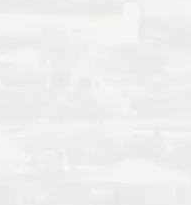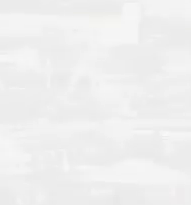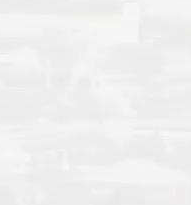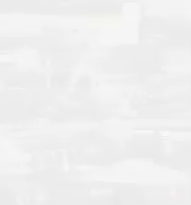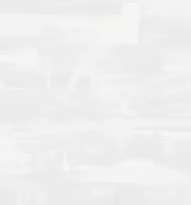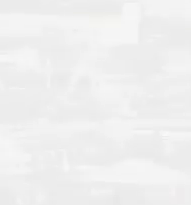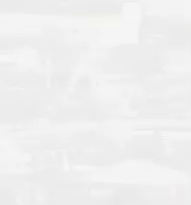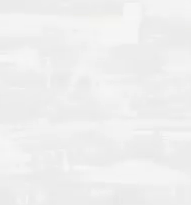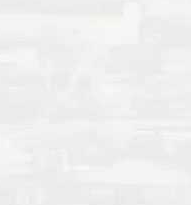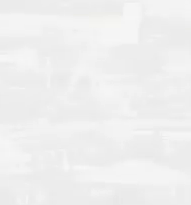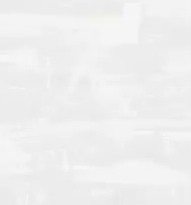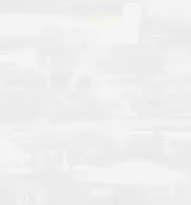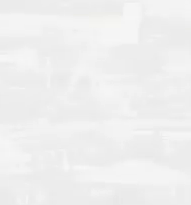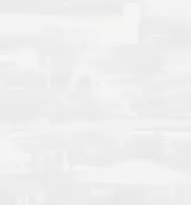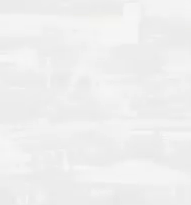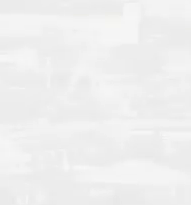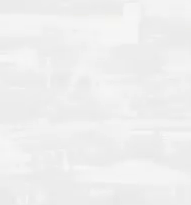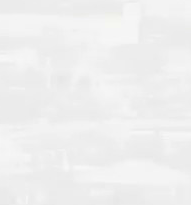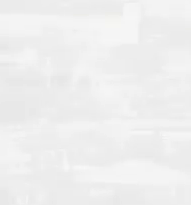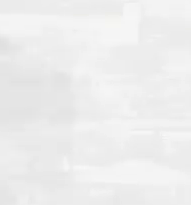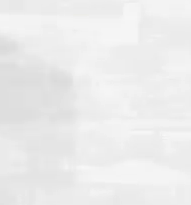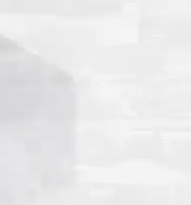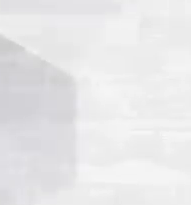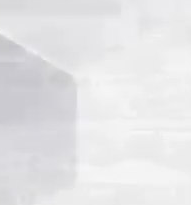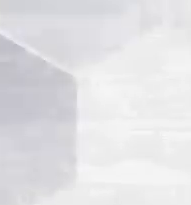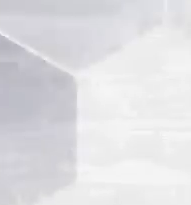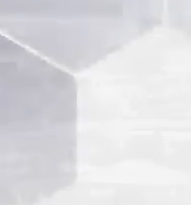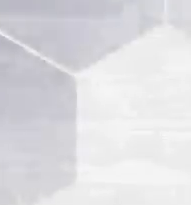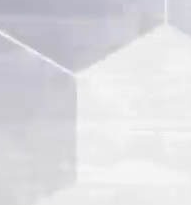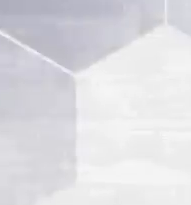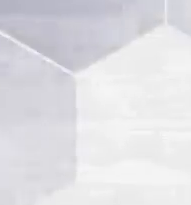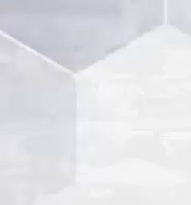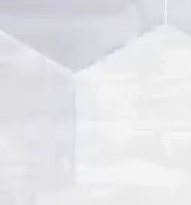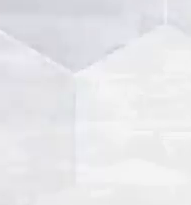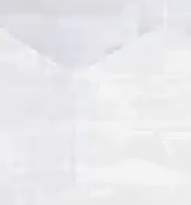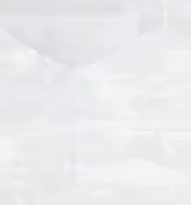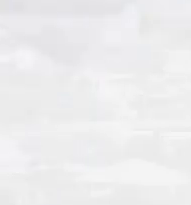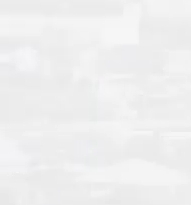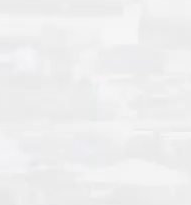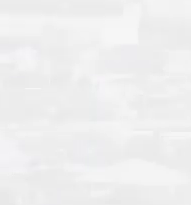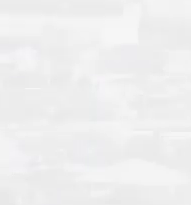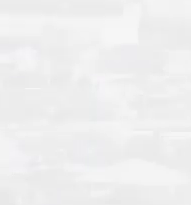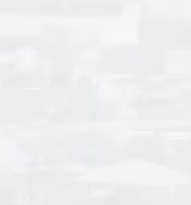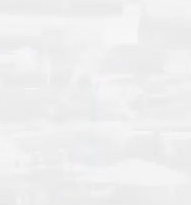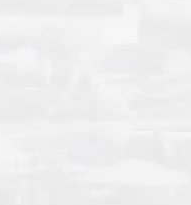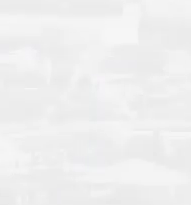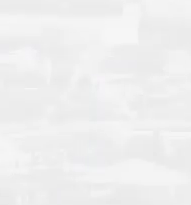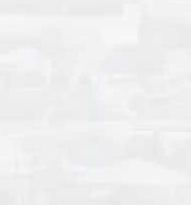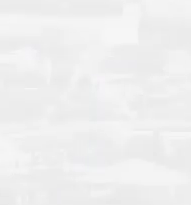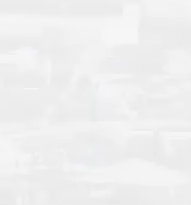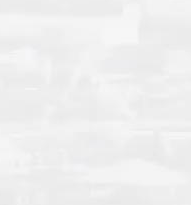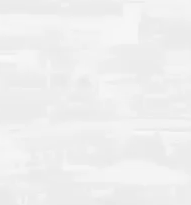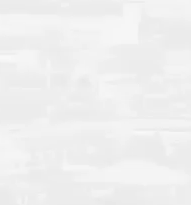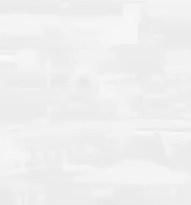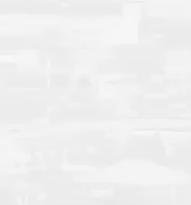TNN ช่อง16นะครับอย่าลืมกด Subscribe และกดกระดิ่งด้วยนะครับเรายังมีวิดีโออื่นๆที่น่าสนใจอีกเพียบแล้วถ้าท่านไม่อยากพลาดการรับชมแบบ